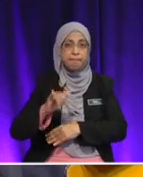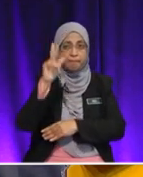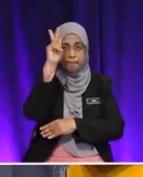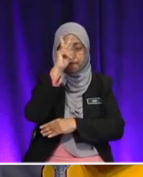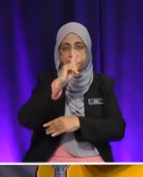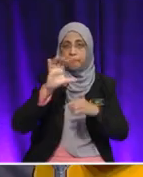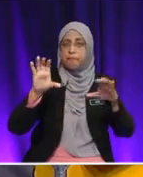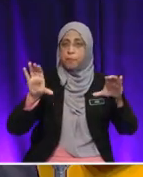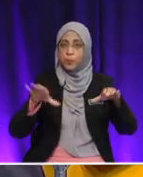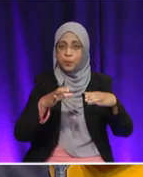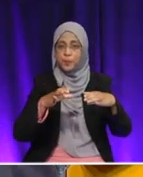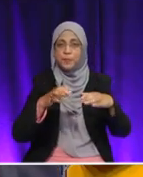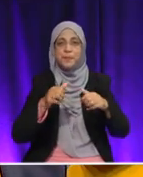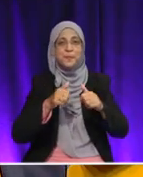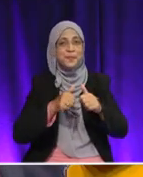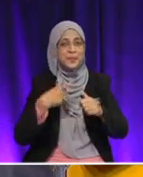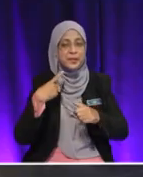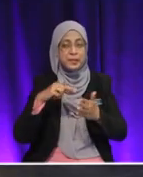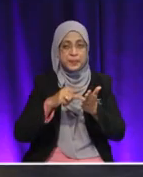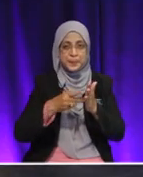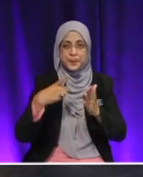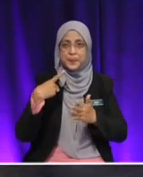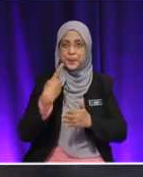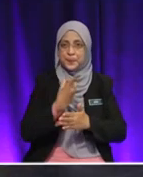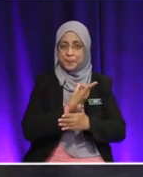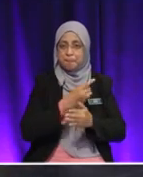melaksanakan apa tanggung jawab